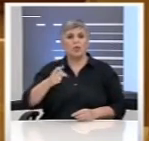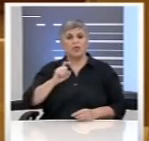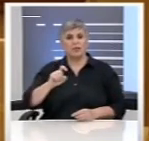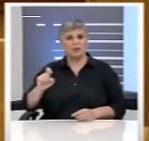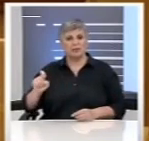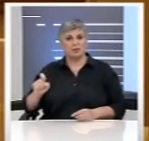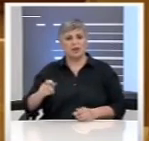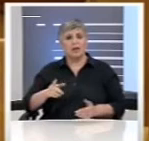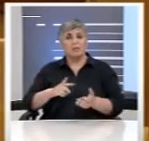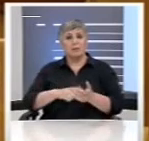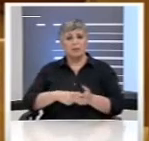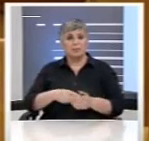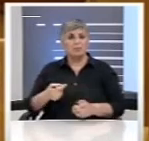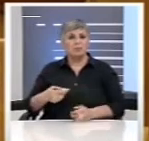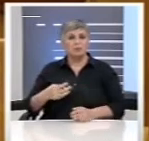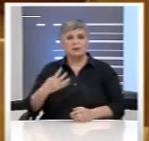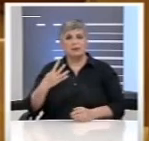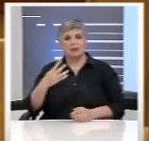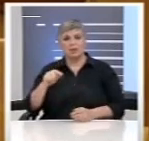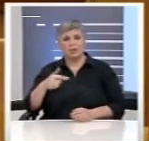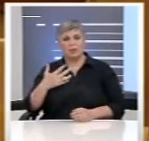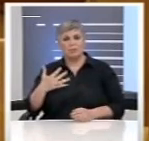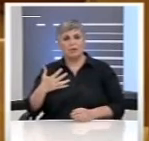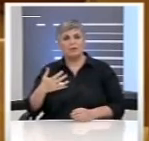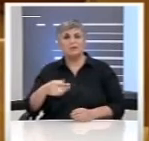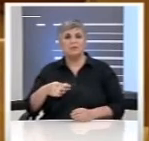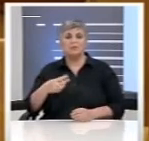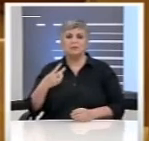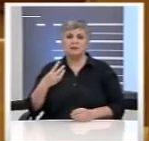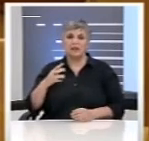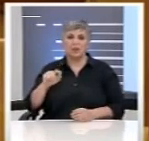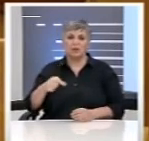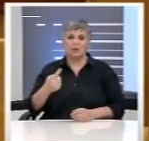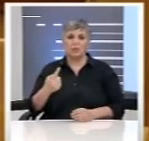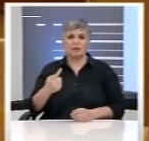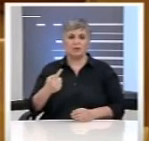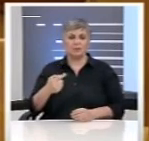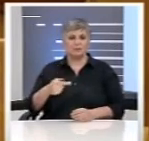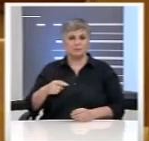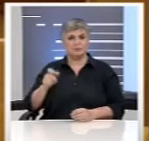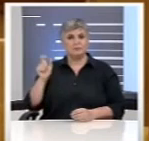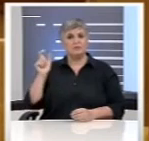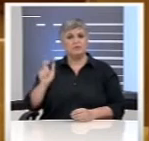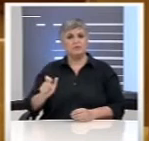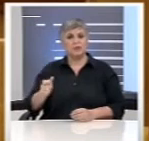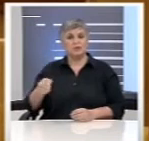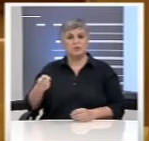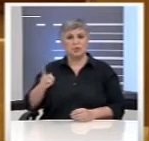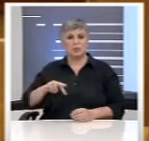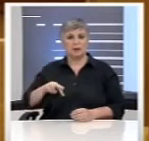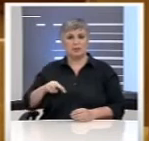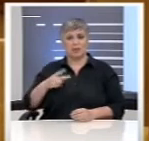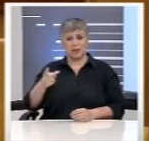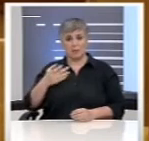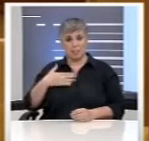πάει στο 1,5. Η απάντηση του κύριου Ρέγκλινγκ σύμφωνα με την εφημερίδα ήταν: «Μα αυτό συνεπάγεται